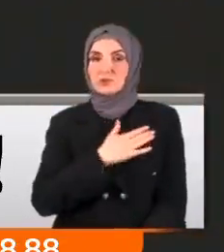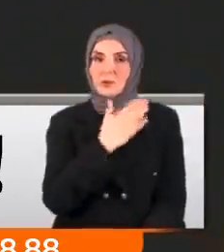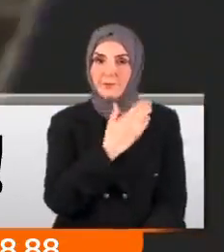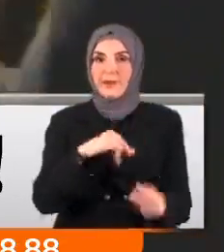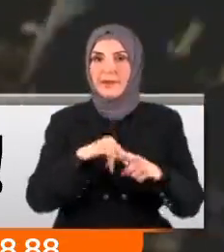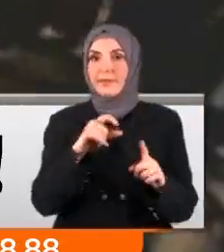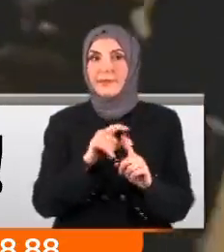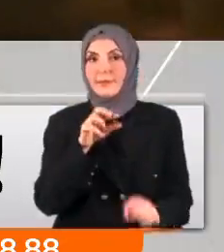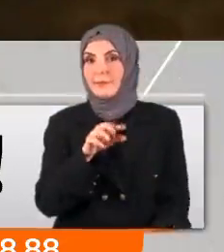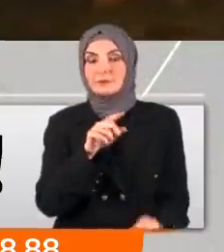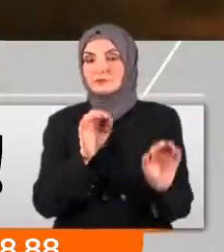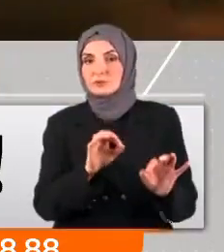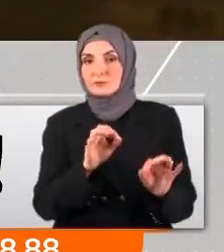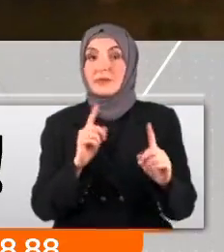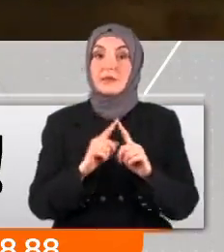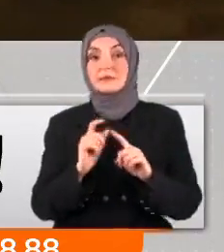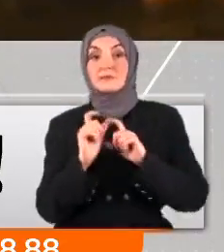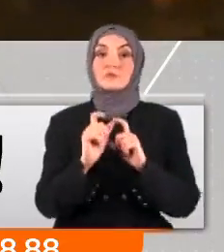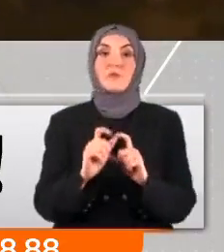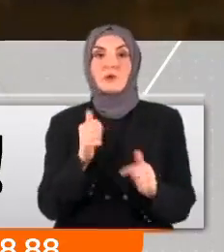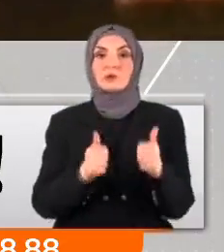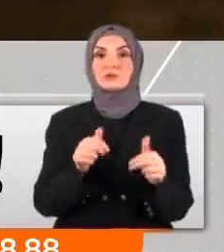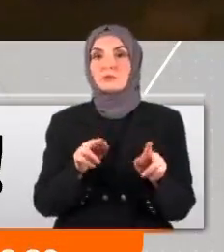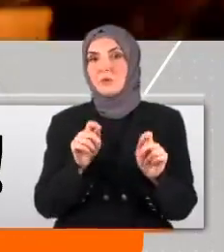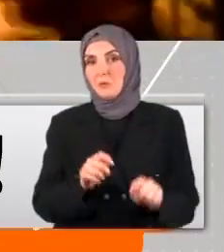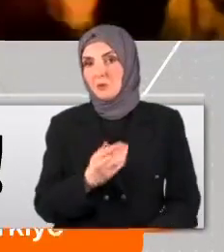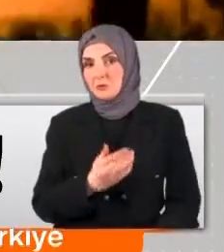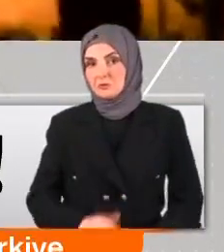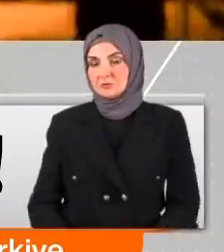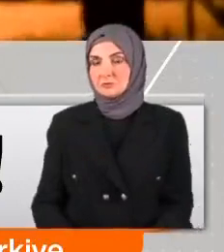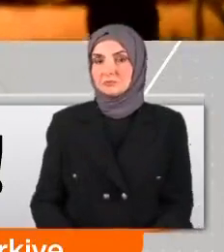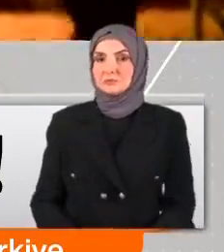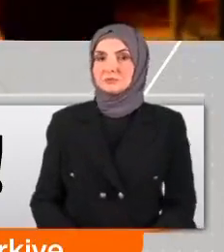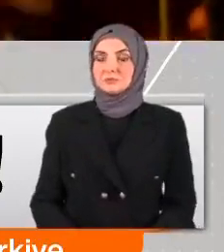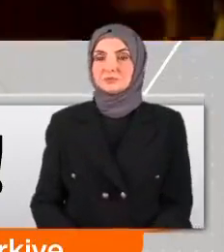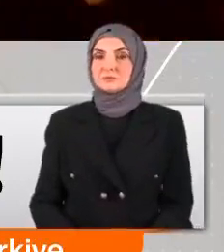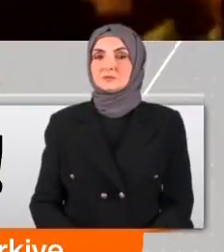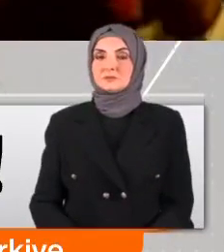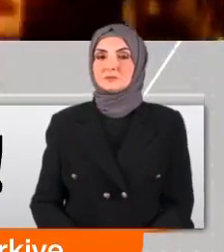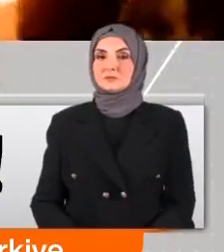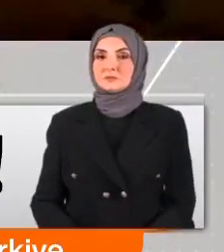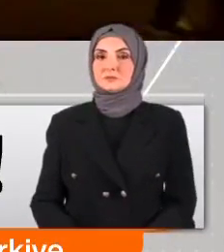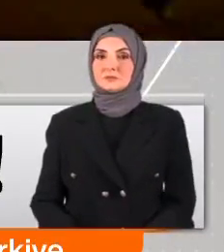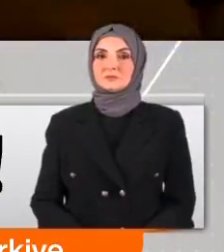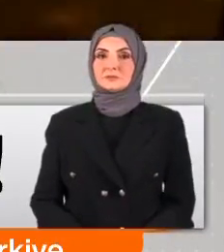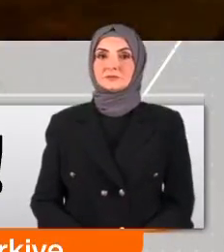hesap sorma yarışına girdi. Bu kayıp siyasetinden dolayı hesap soracağız. Bu seçim değerli